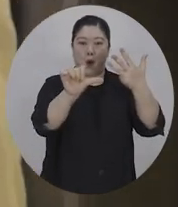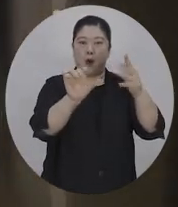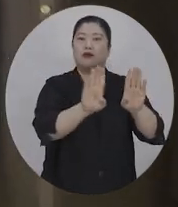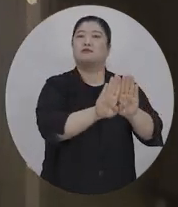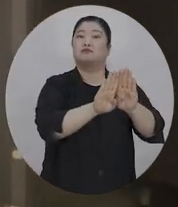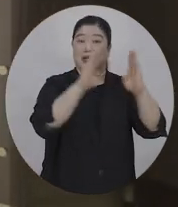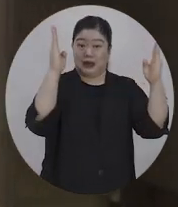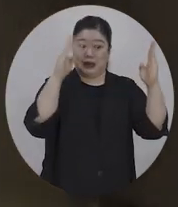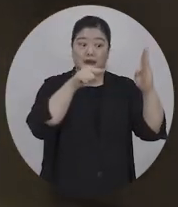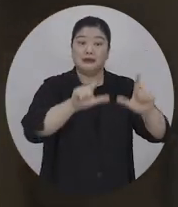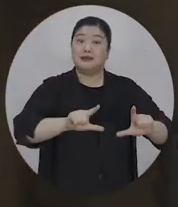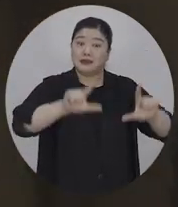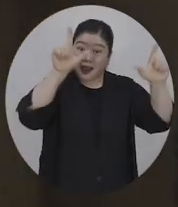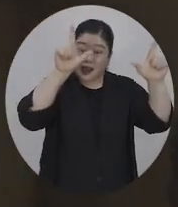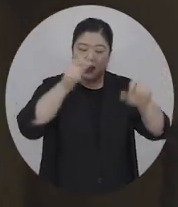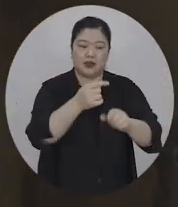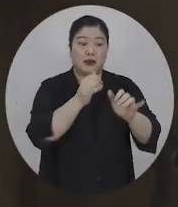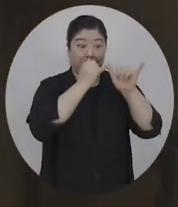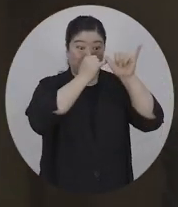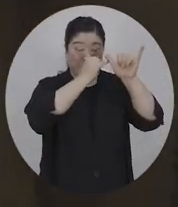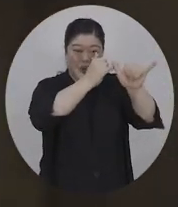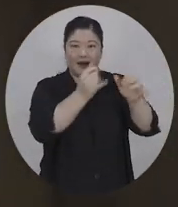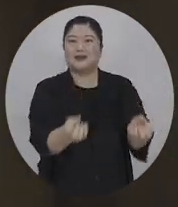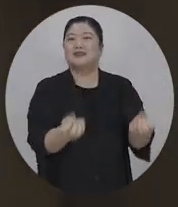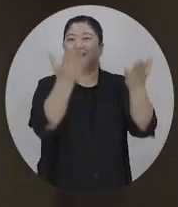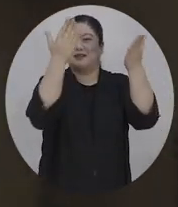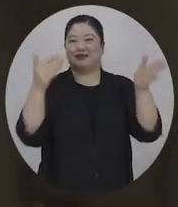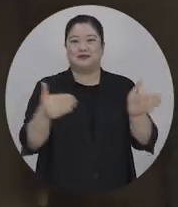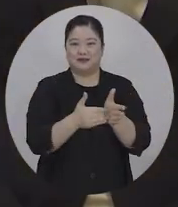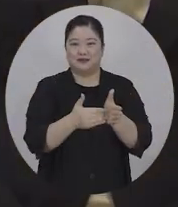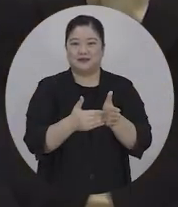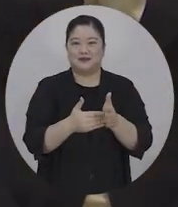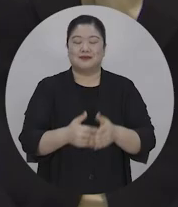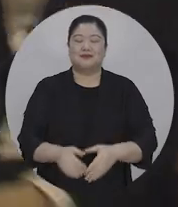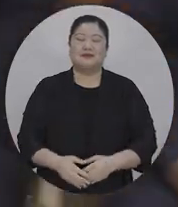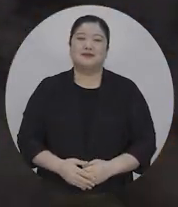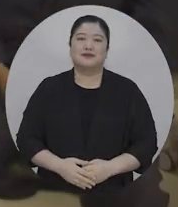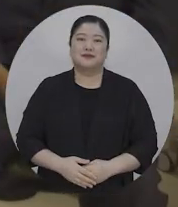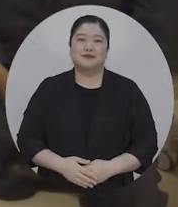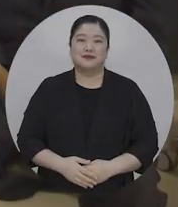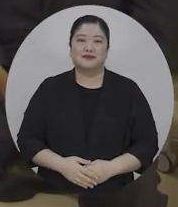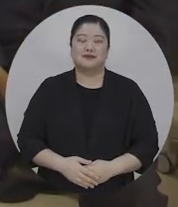개막해 쓰며 같은 날 수상자 들에 대한 시상식도 열린 바 있습니다